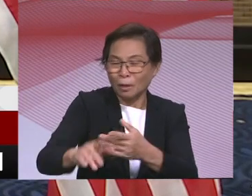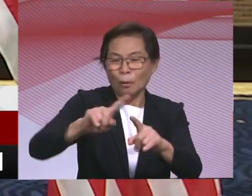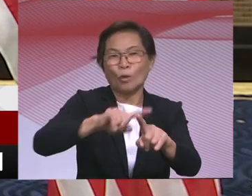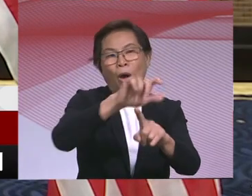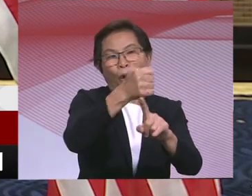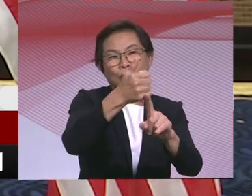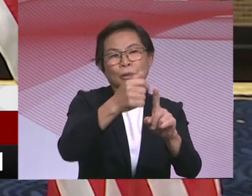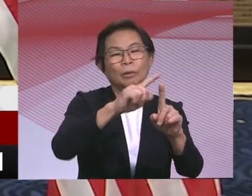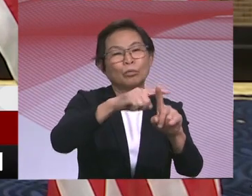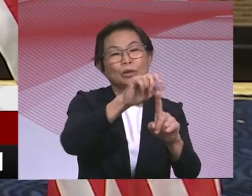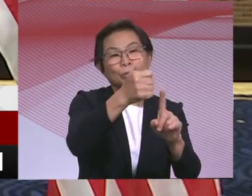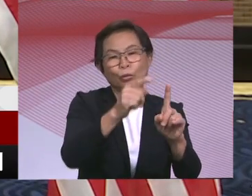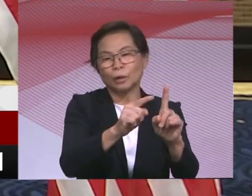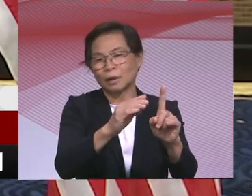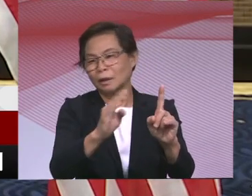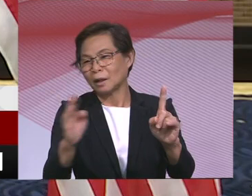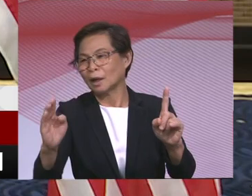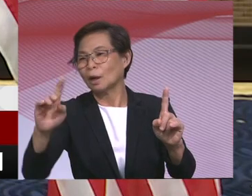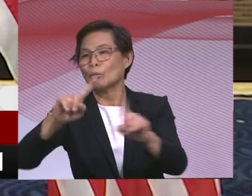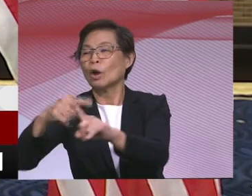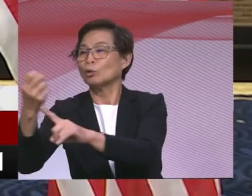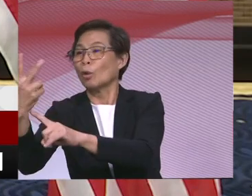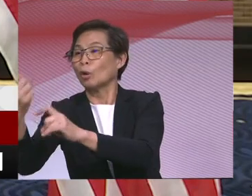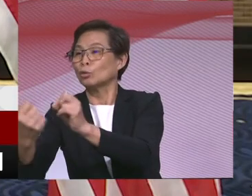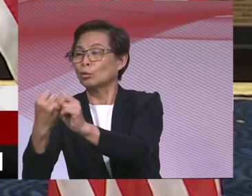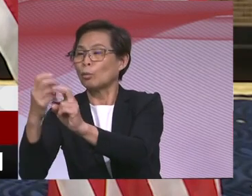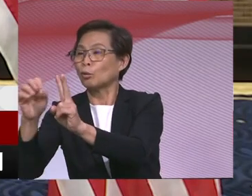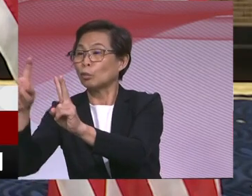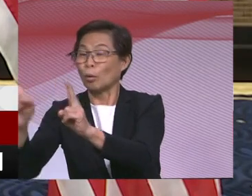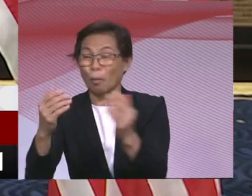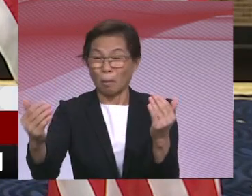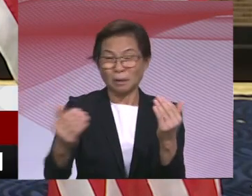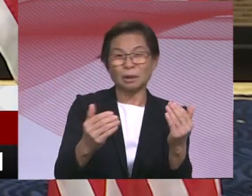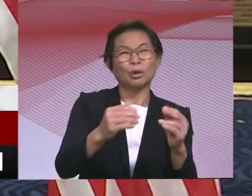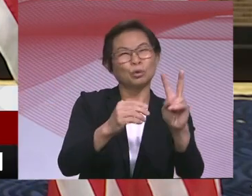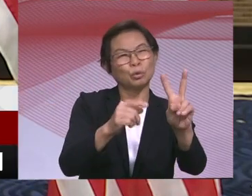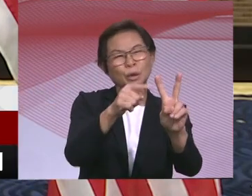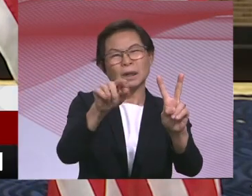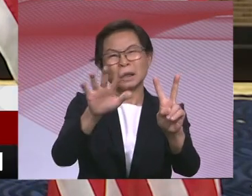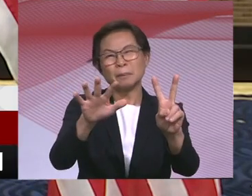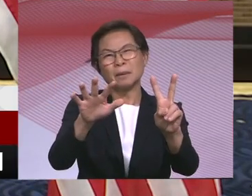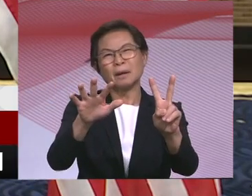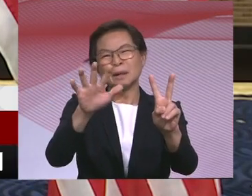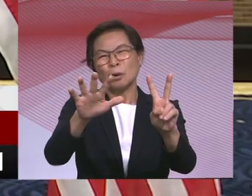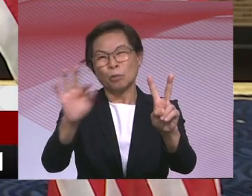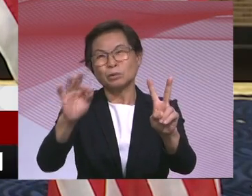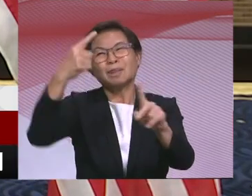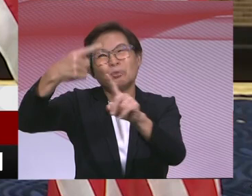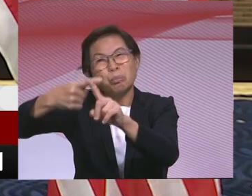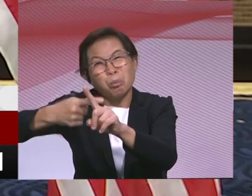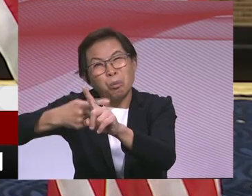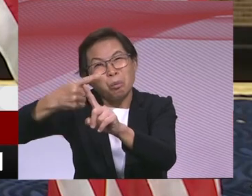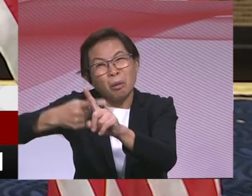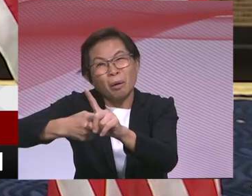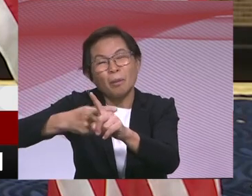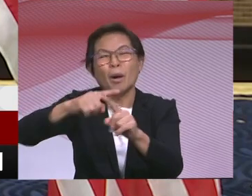bulan Oktober hingga Desember 2020 berbanding 2 finger 59 cash kematian sebulan